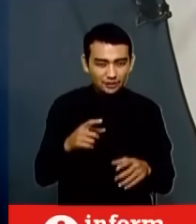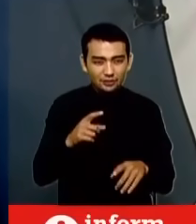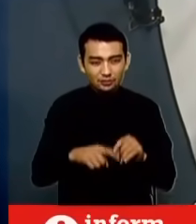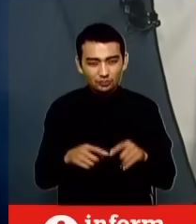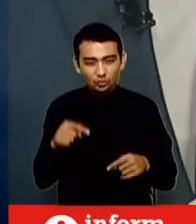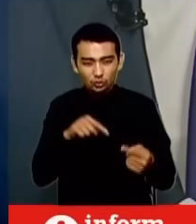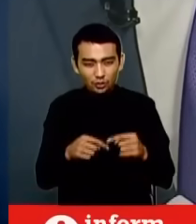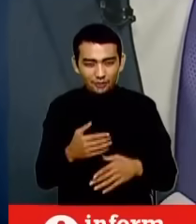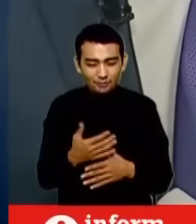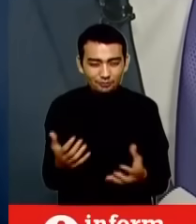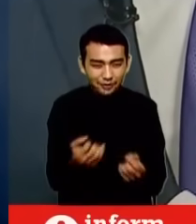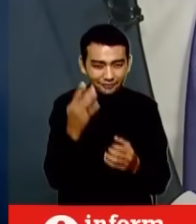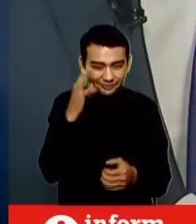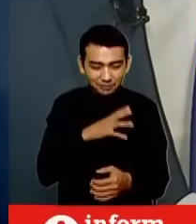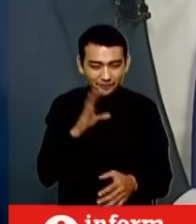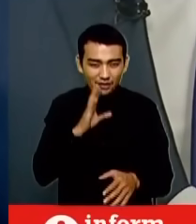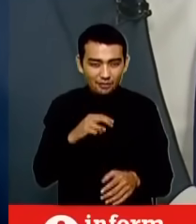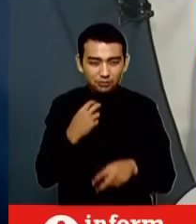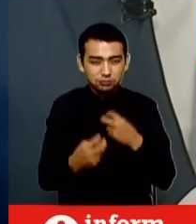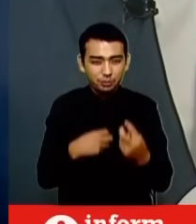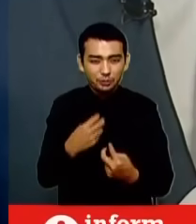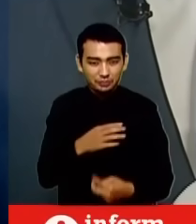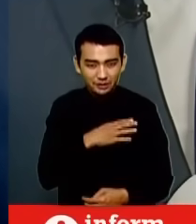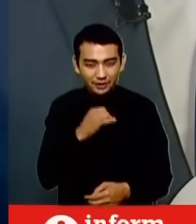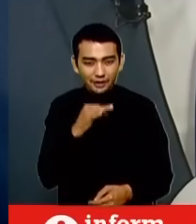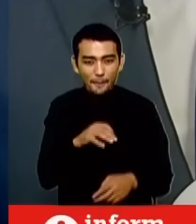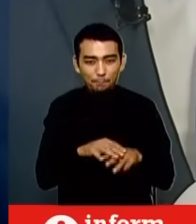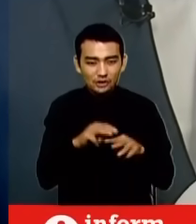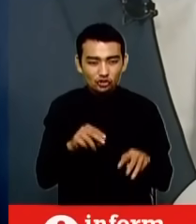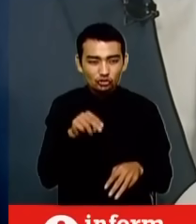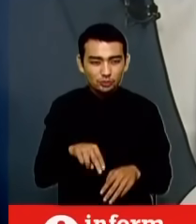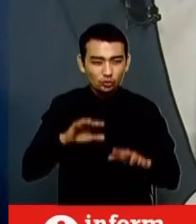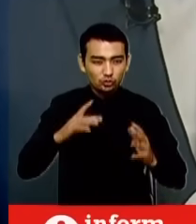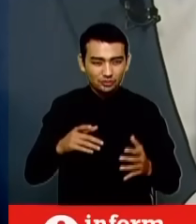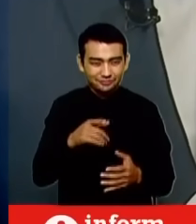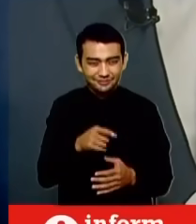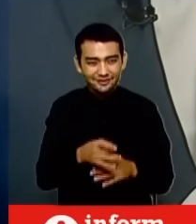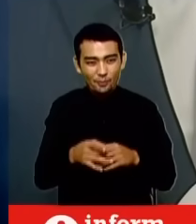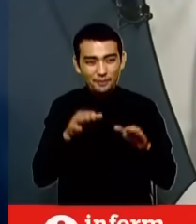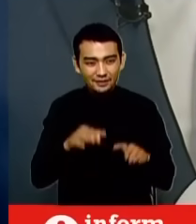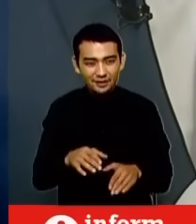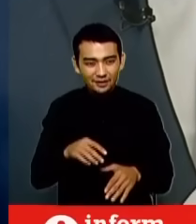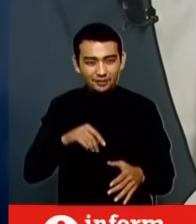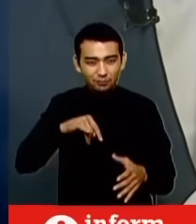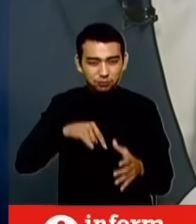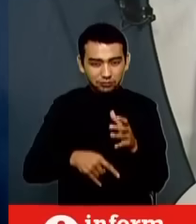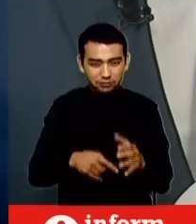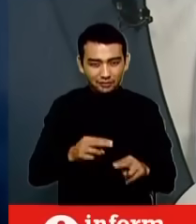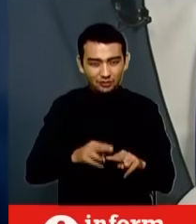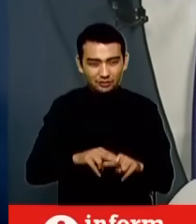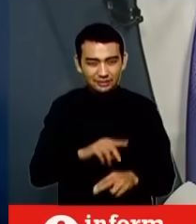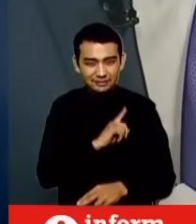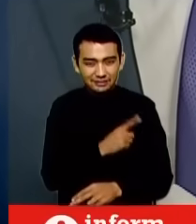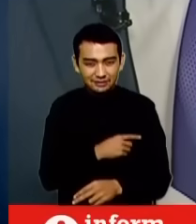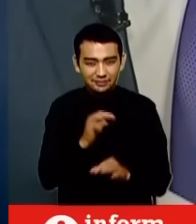бір-бірін құтқарамын деп суға секірген деген еді. Ал төтен шығдайлар министрі қайғылы оқиға болған аумақта терең шұңқыр болуы да мүмкін